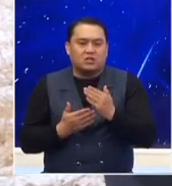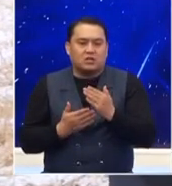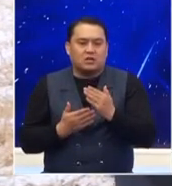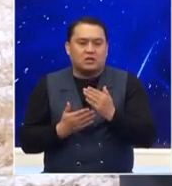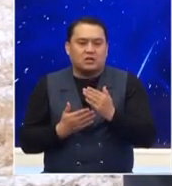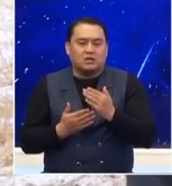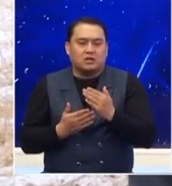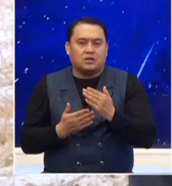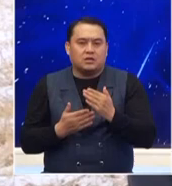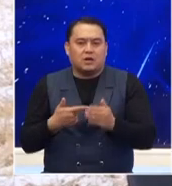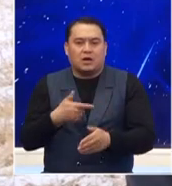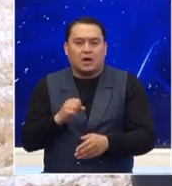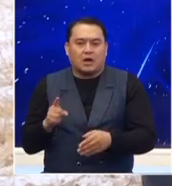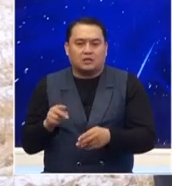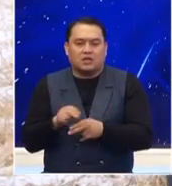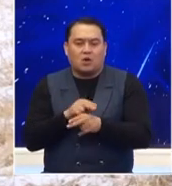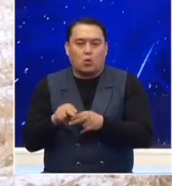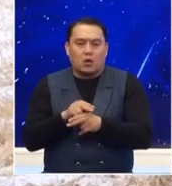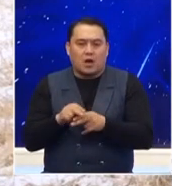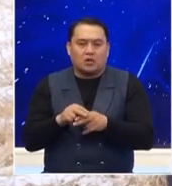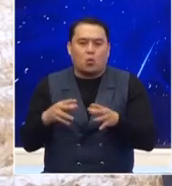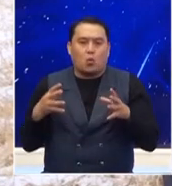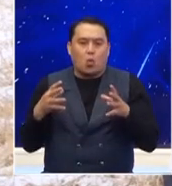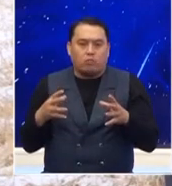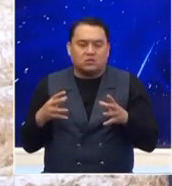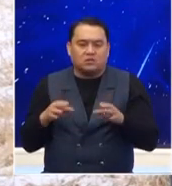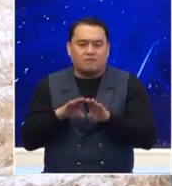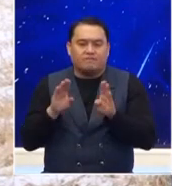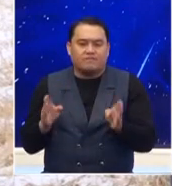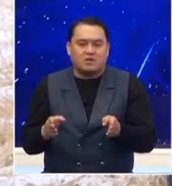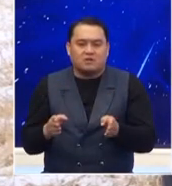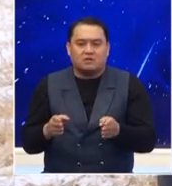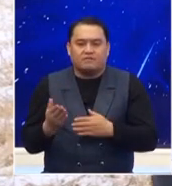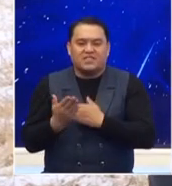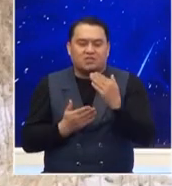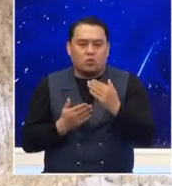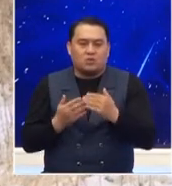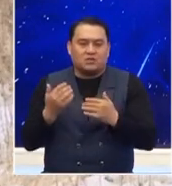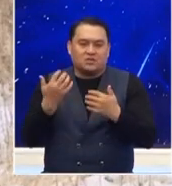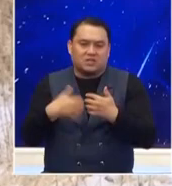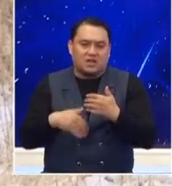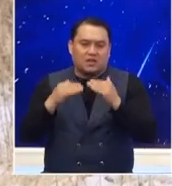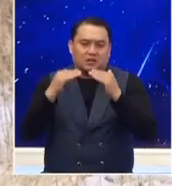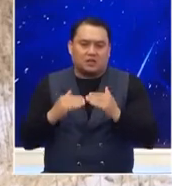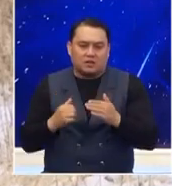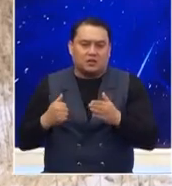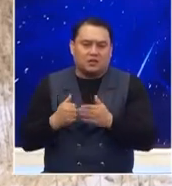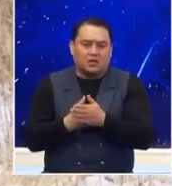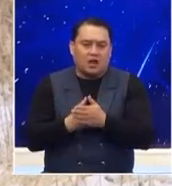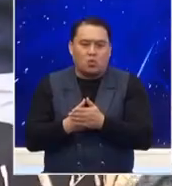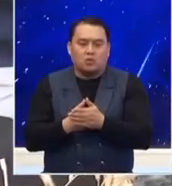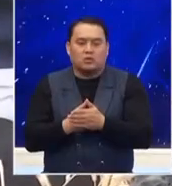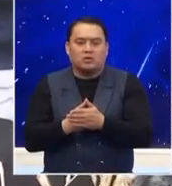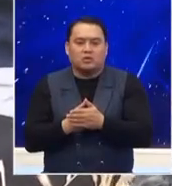Это газорегуляторный пункт, получается, с высокого на среднюю понижает давление и дает газ на